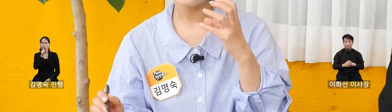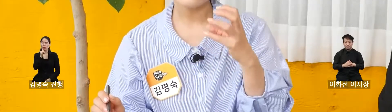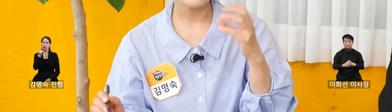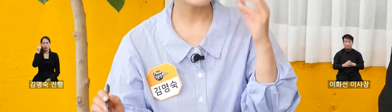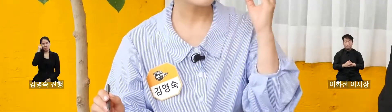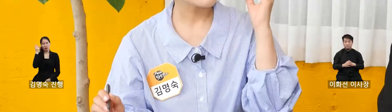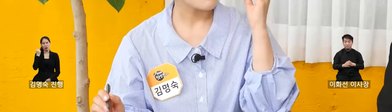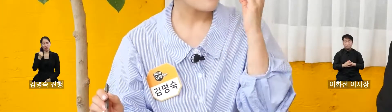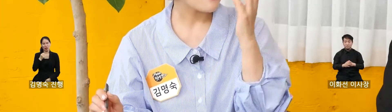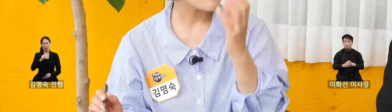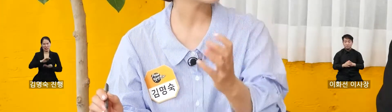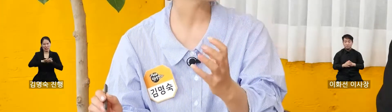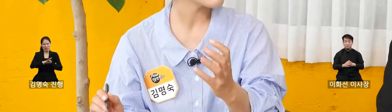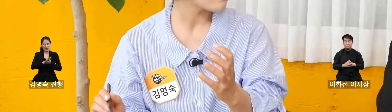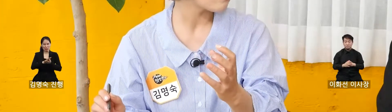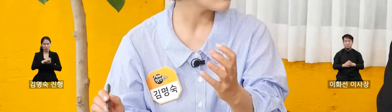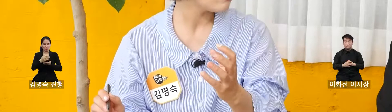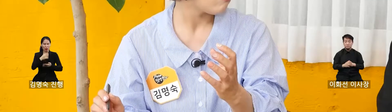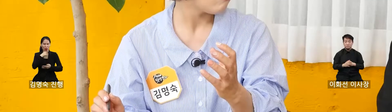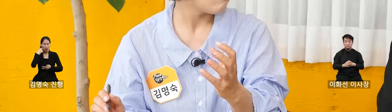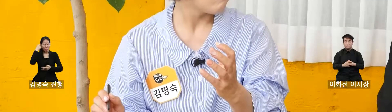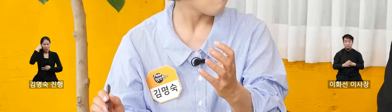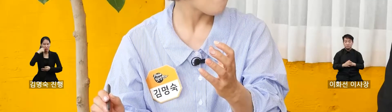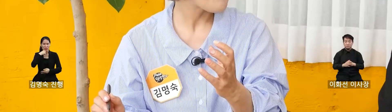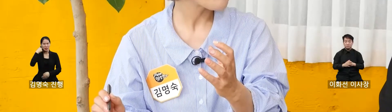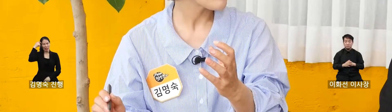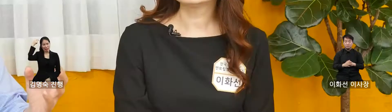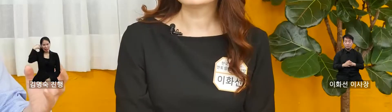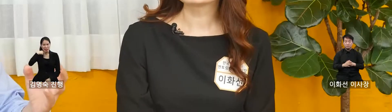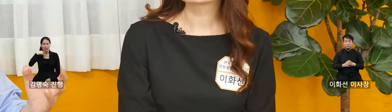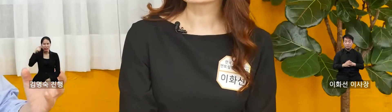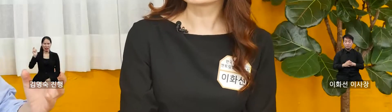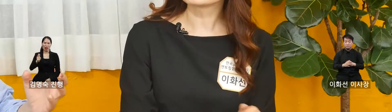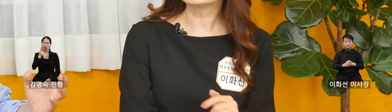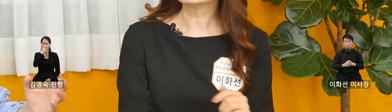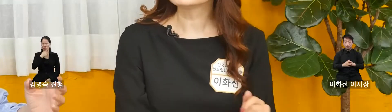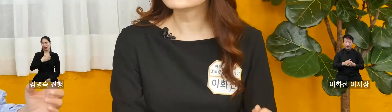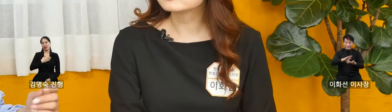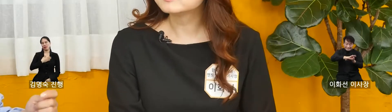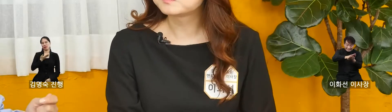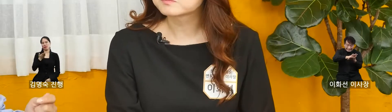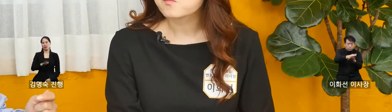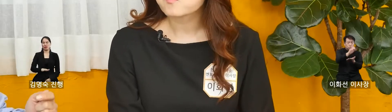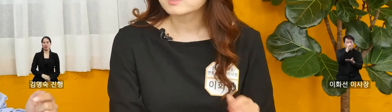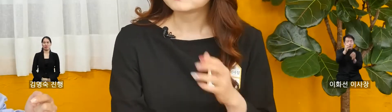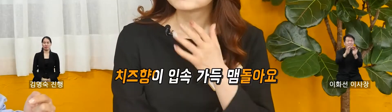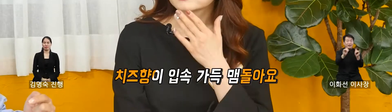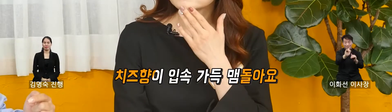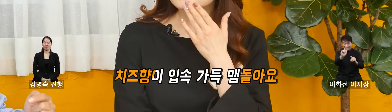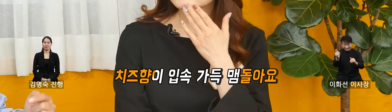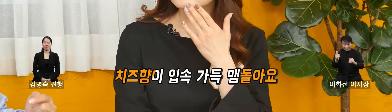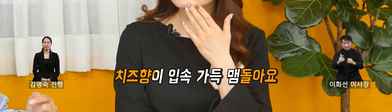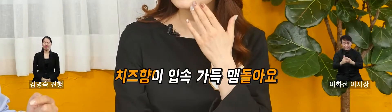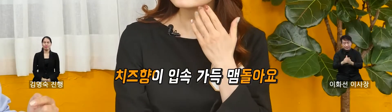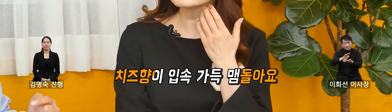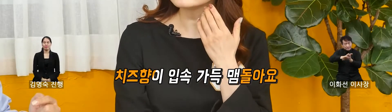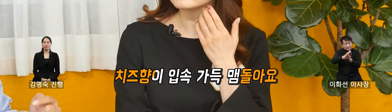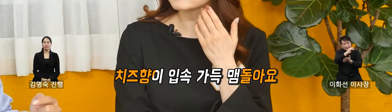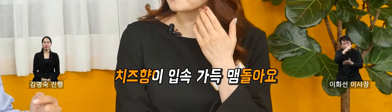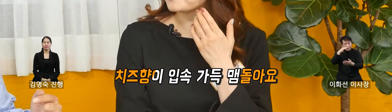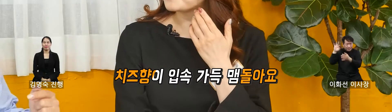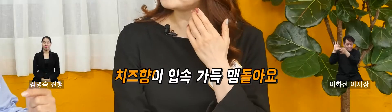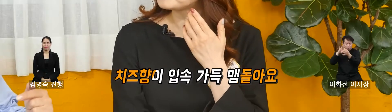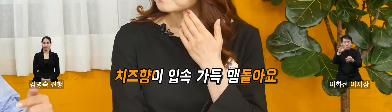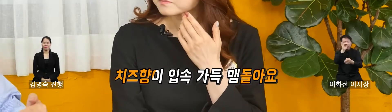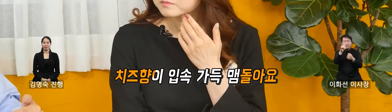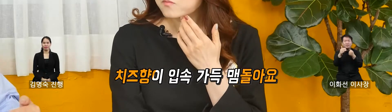그 치즈의 맛이 강할 줄 알았거든요. 치즈를 좋아하는 분들은 치즈 향이 계속